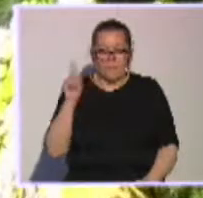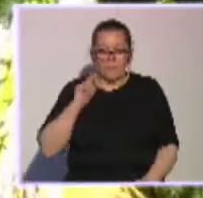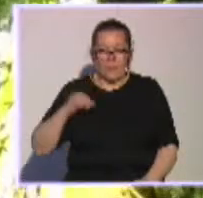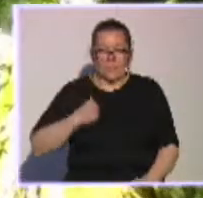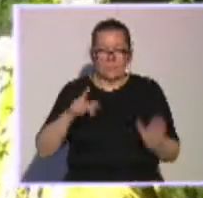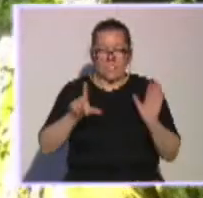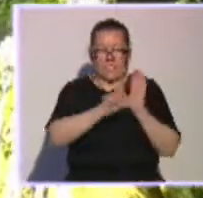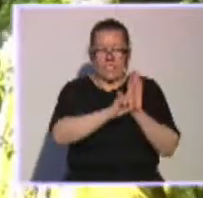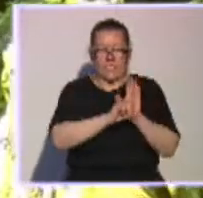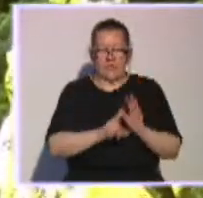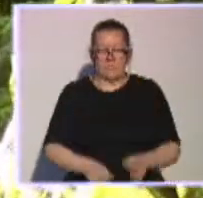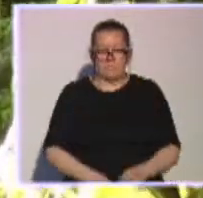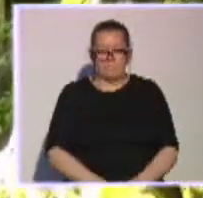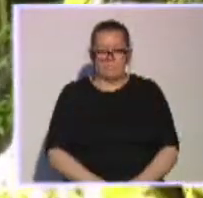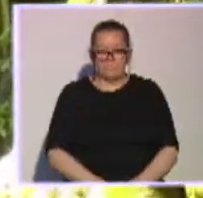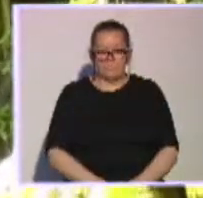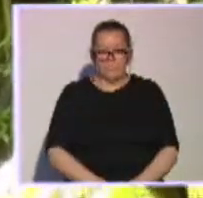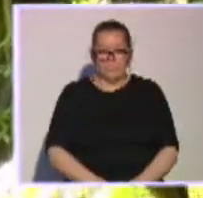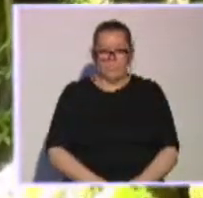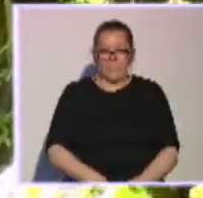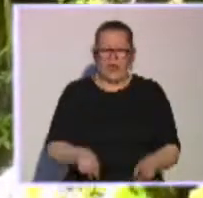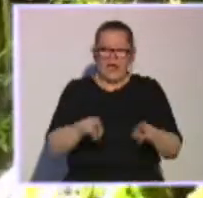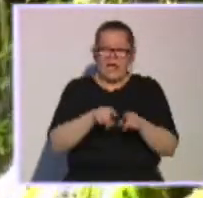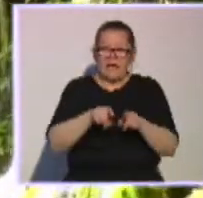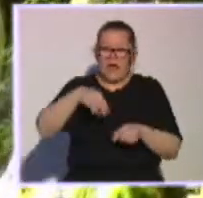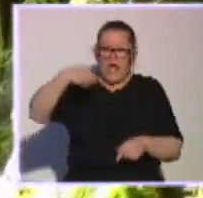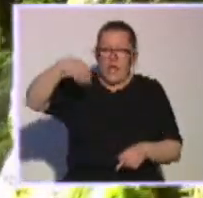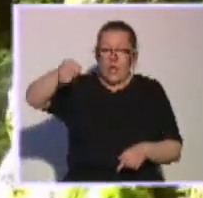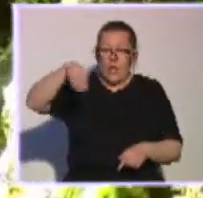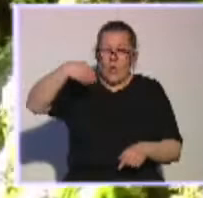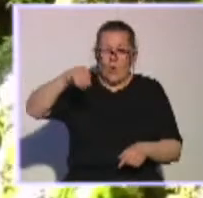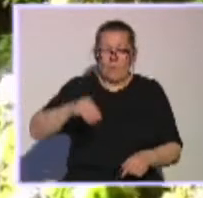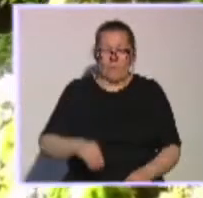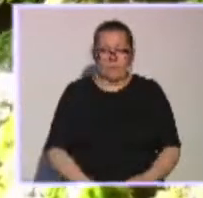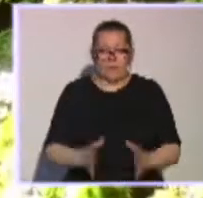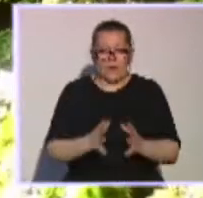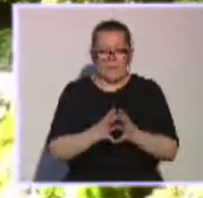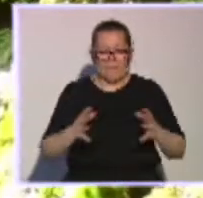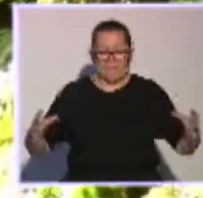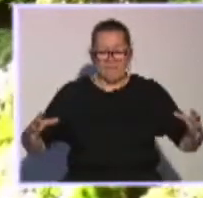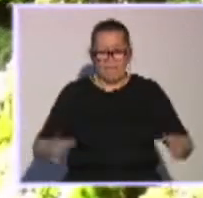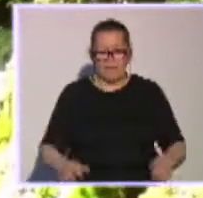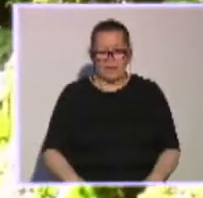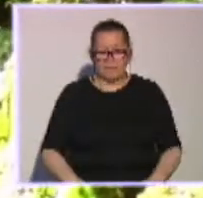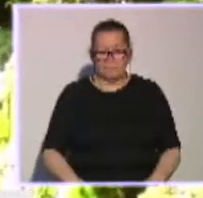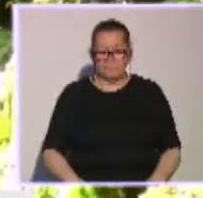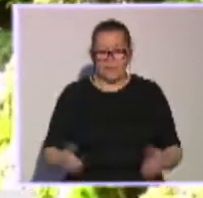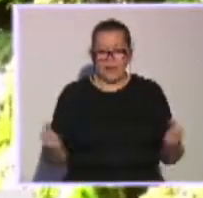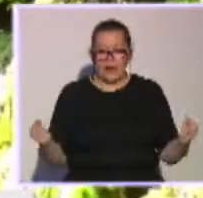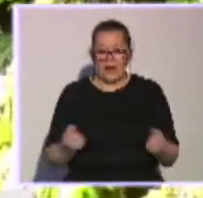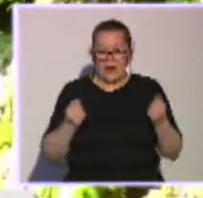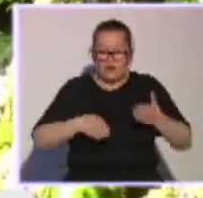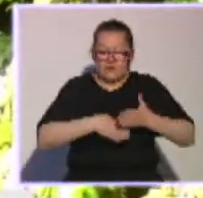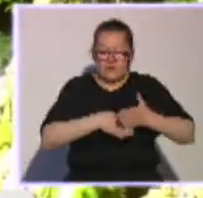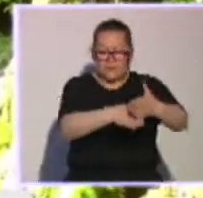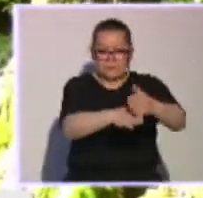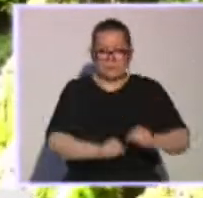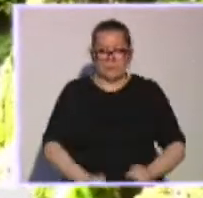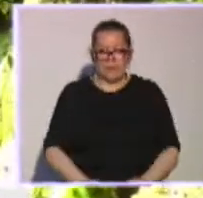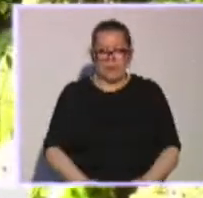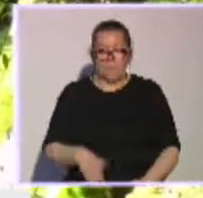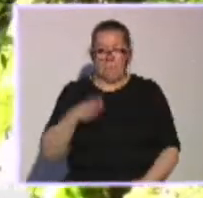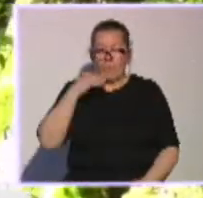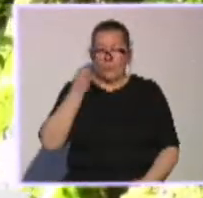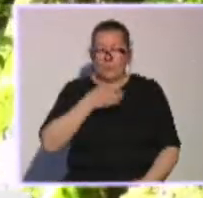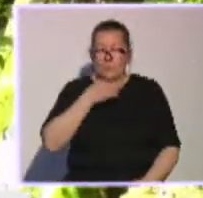în vedere că clopotul fiind foarte mare, fiind foarte deschis, era foarte greu să intervii. Chiar dacă mulți spun că